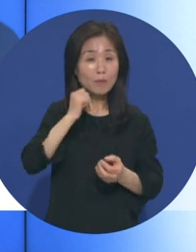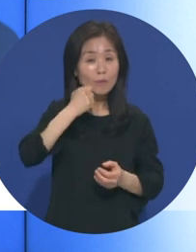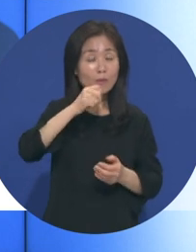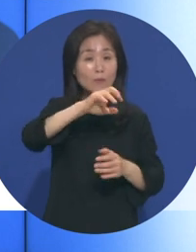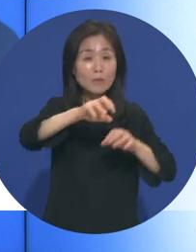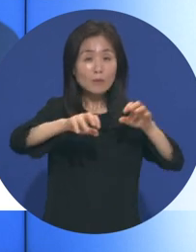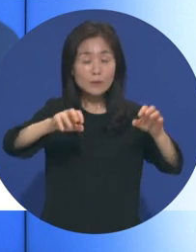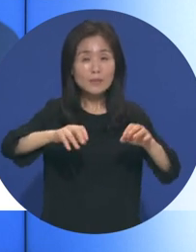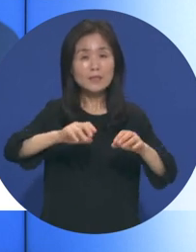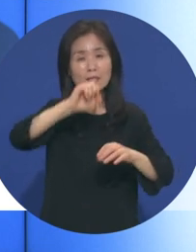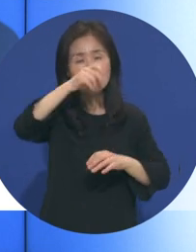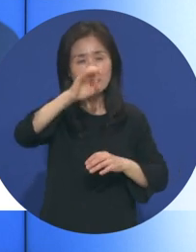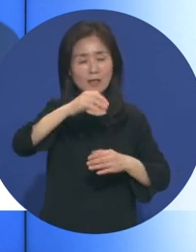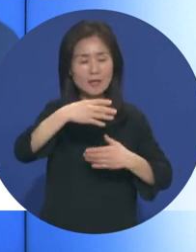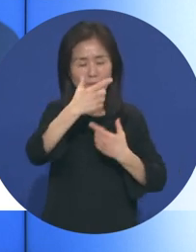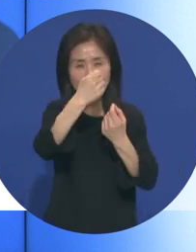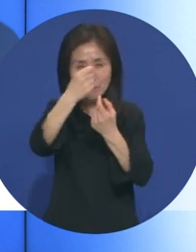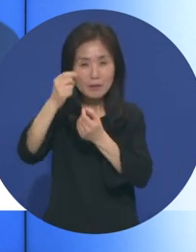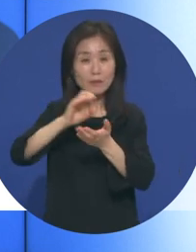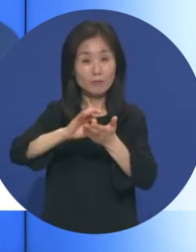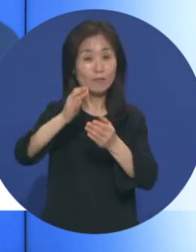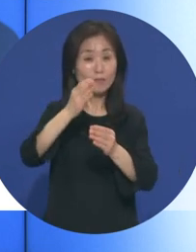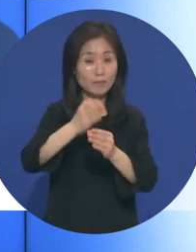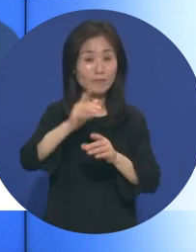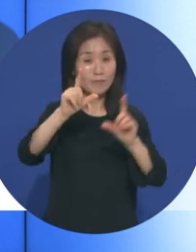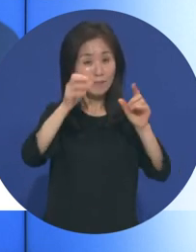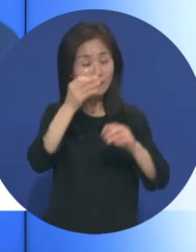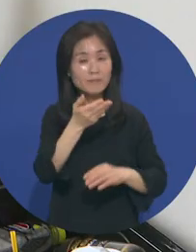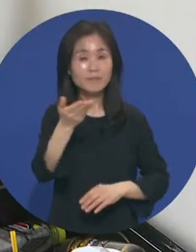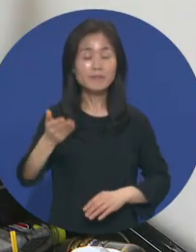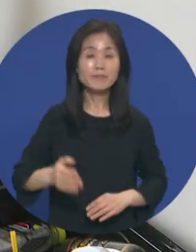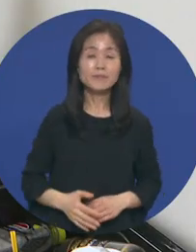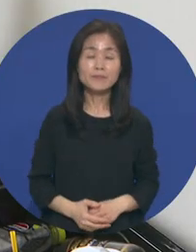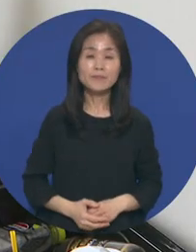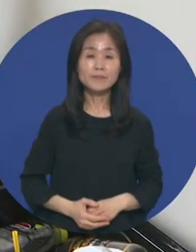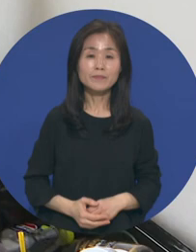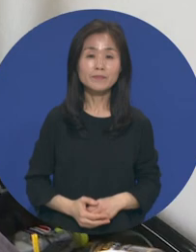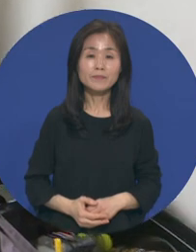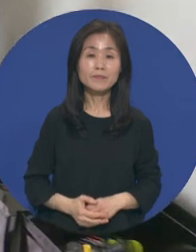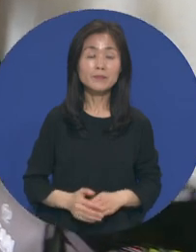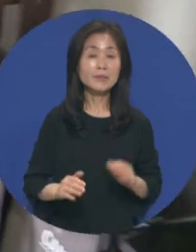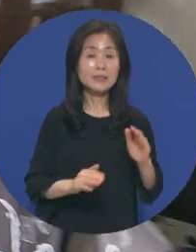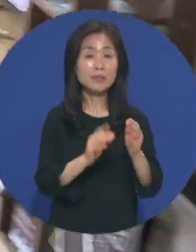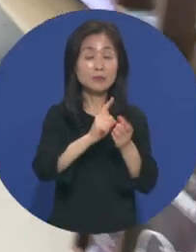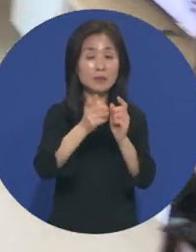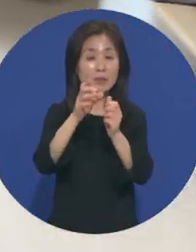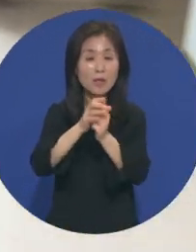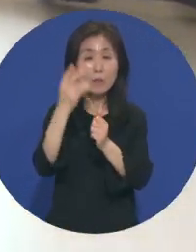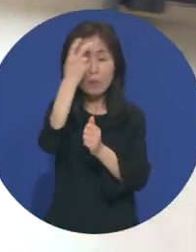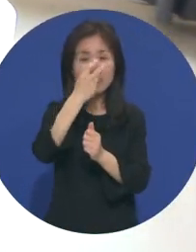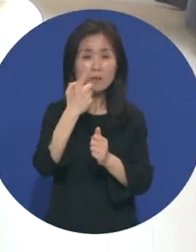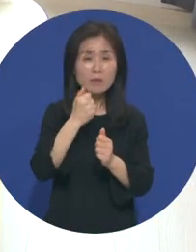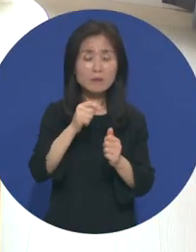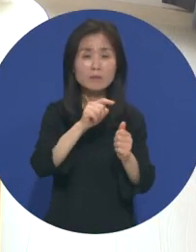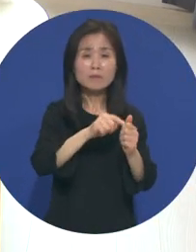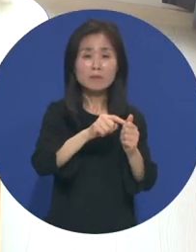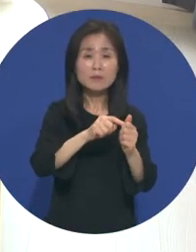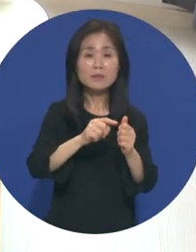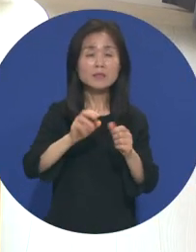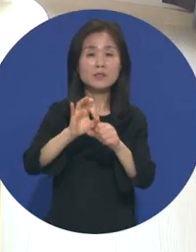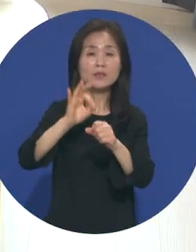예산이 쓰이고 있습니다 최창 기자가 취재했습니다 가장 위탁의 보호를 받던이 청년은 10년 전